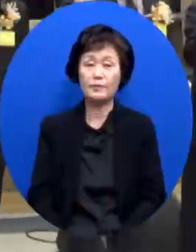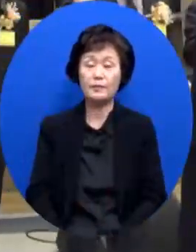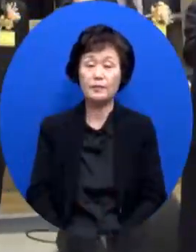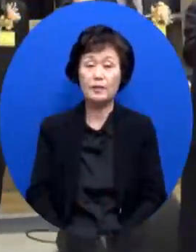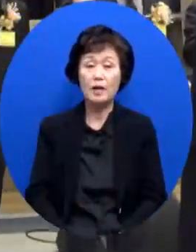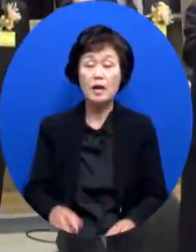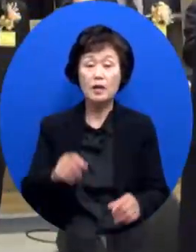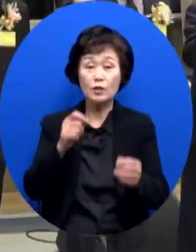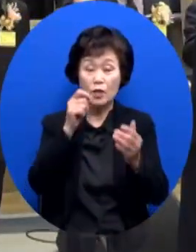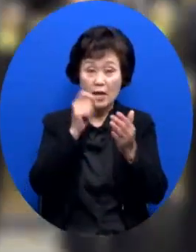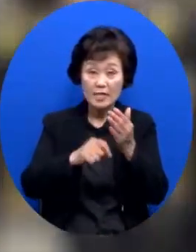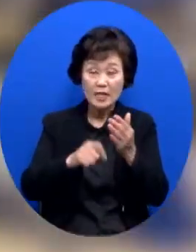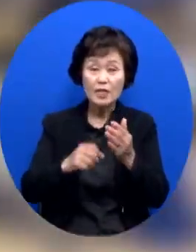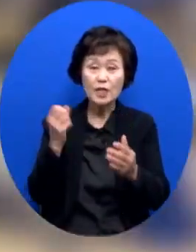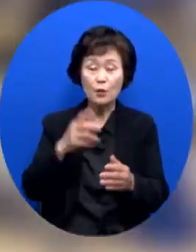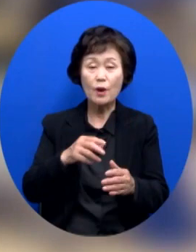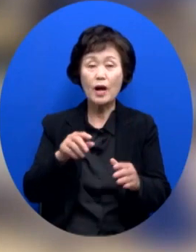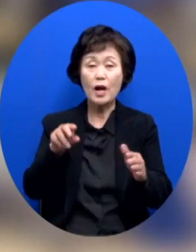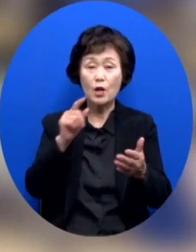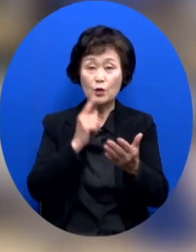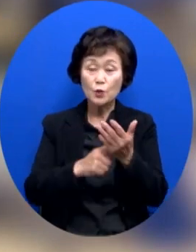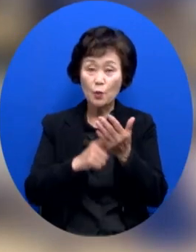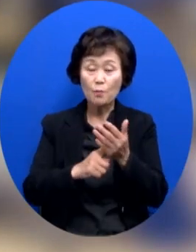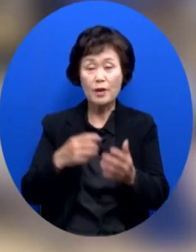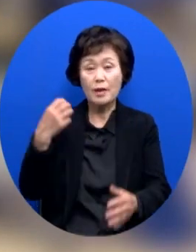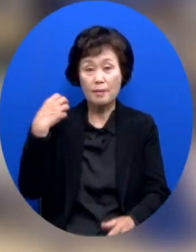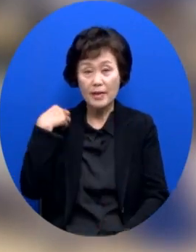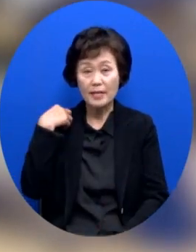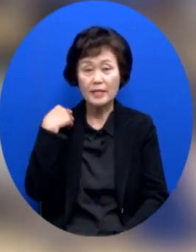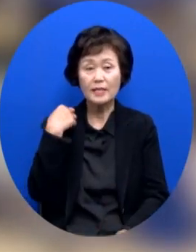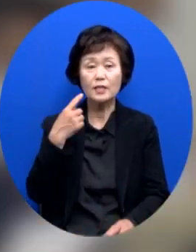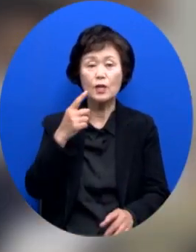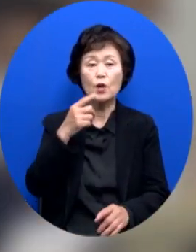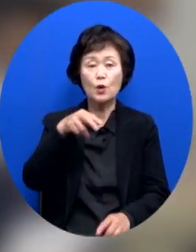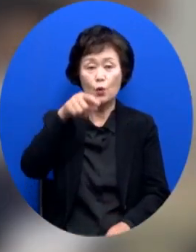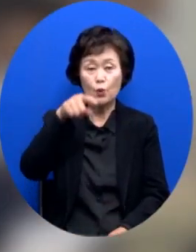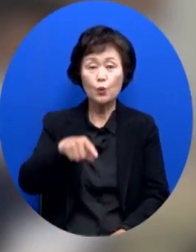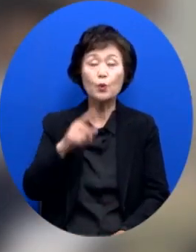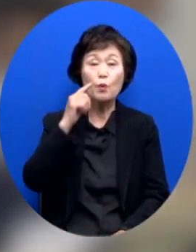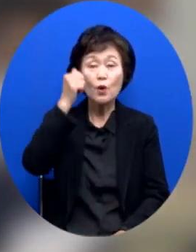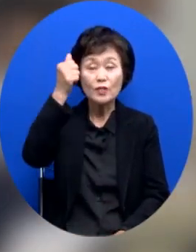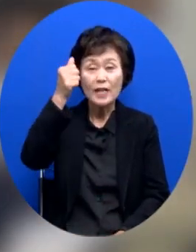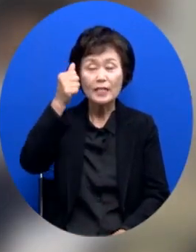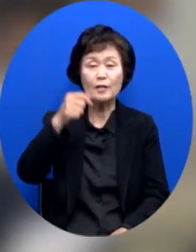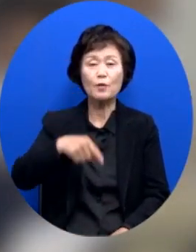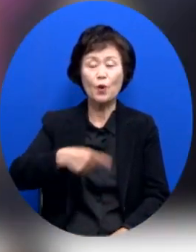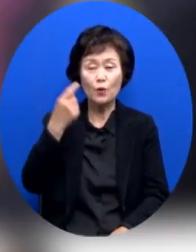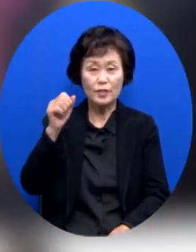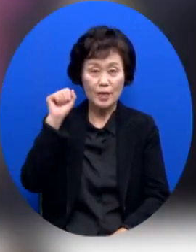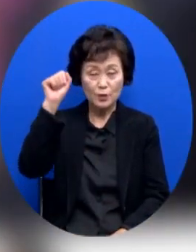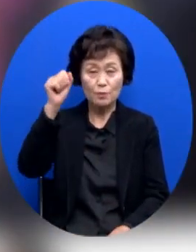총회 서기와 총무를 역임한 금호순복음교회 우시홍 목사가 단독 입후보했습니다.